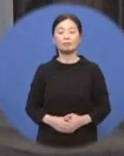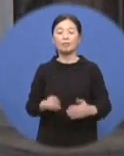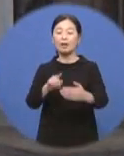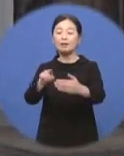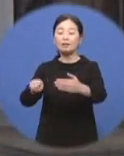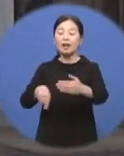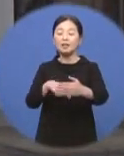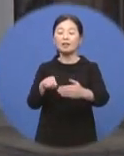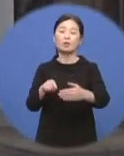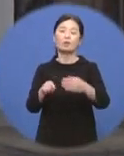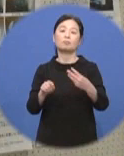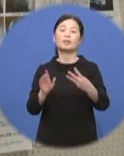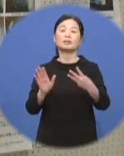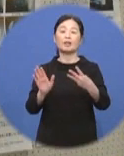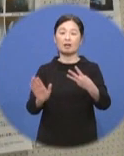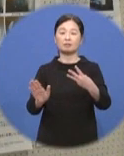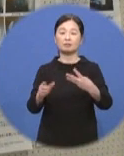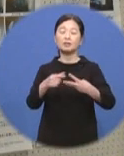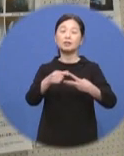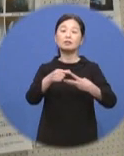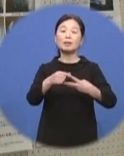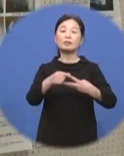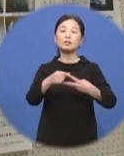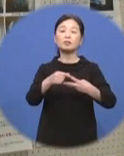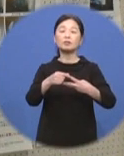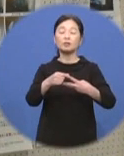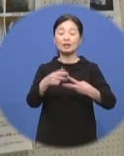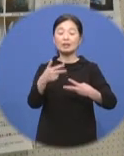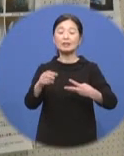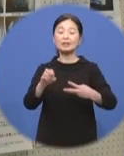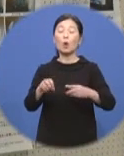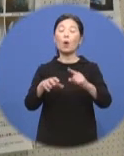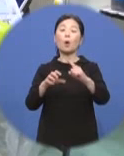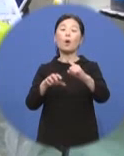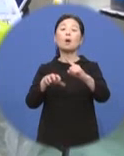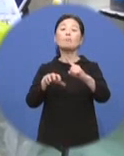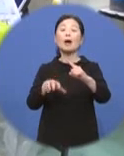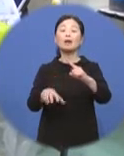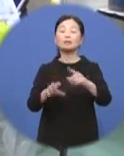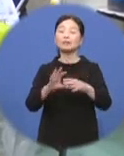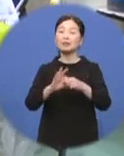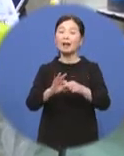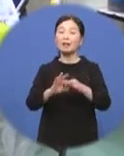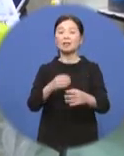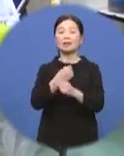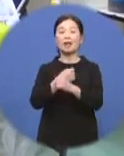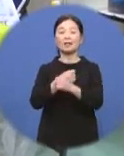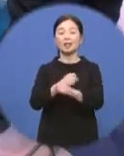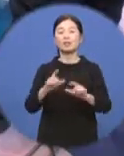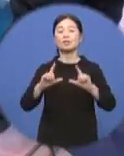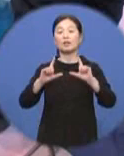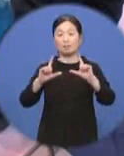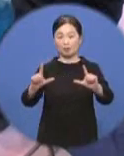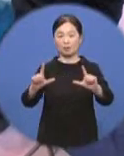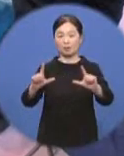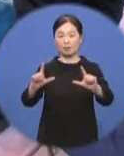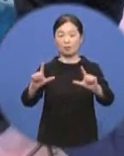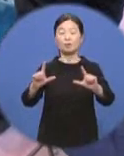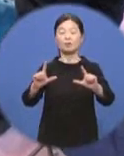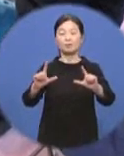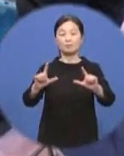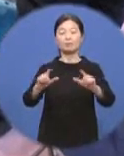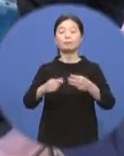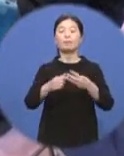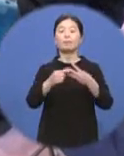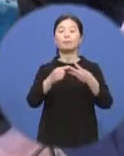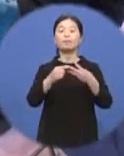分かれておりまして、まずジオパークに関連した研究発表とかですがまず1つ、それとあとそ